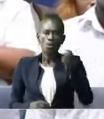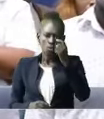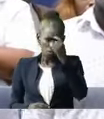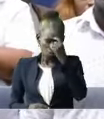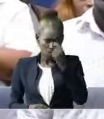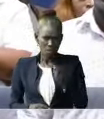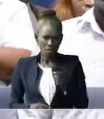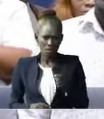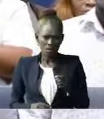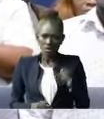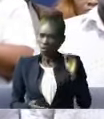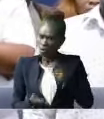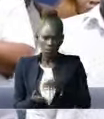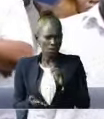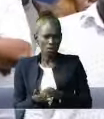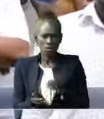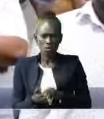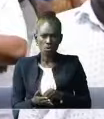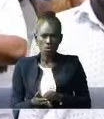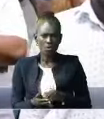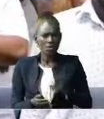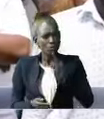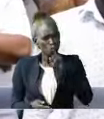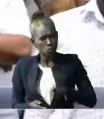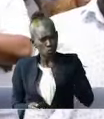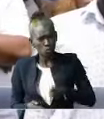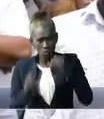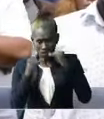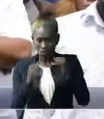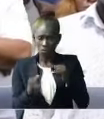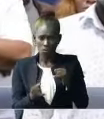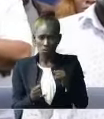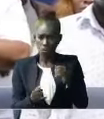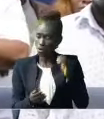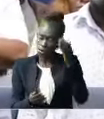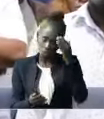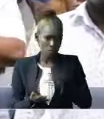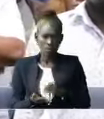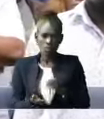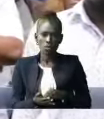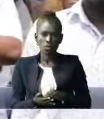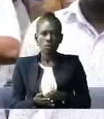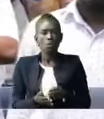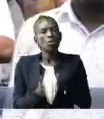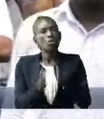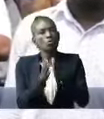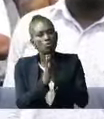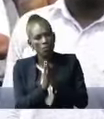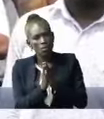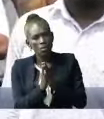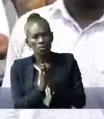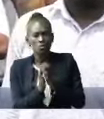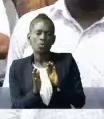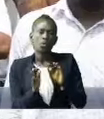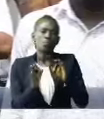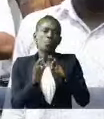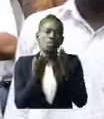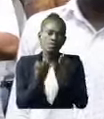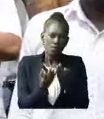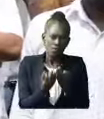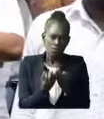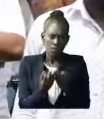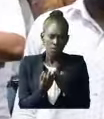pas. On n'a pas de confirmation. On demande que les familles qui ont des noms de parents qui auraient été